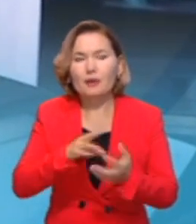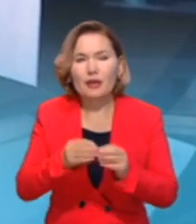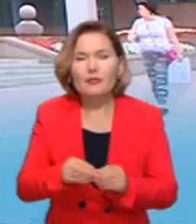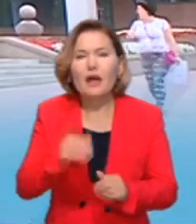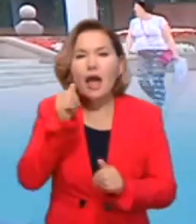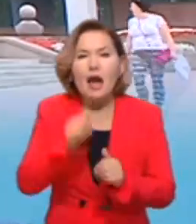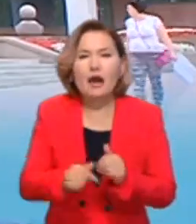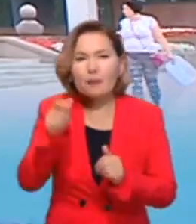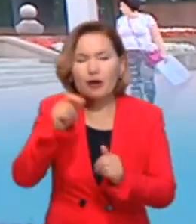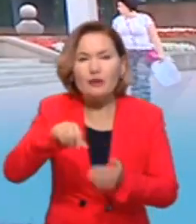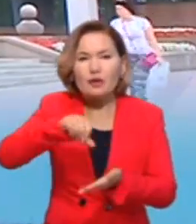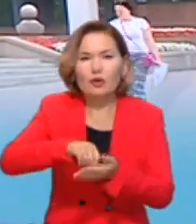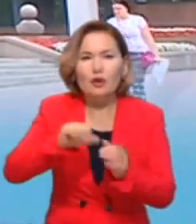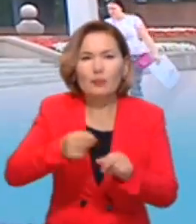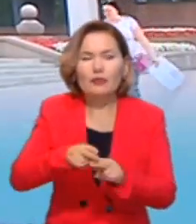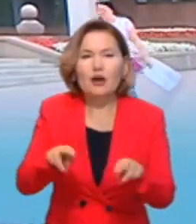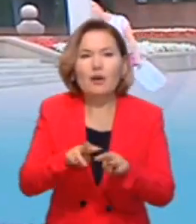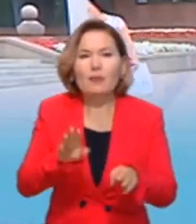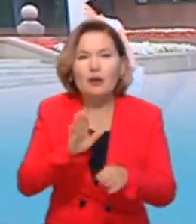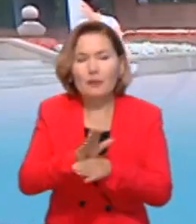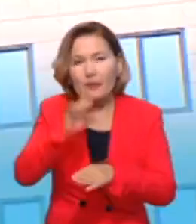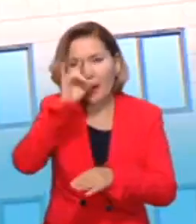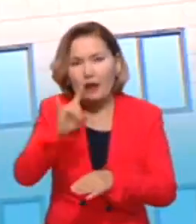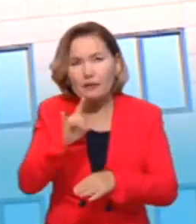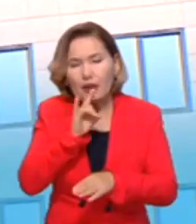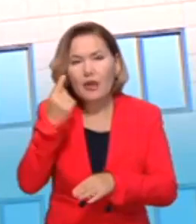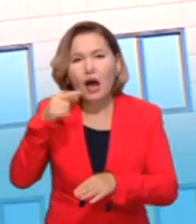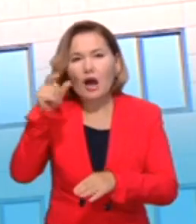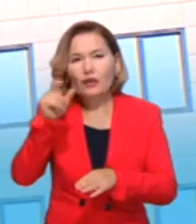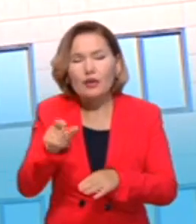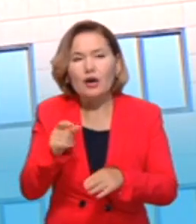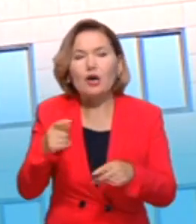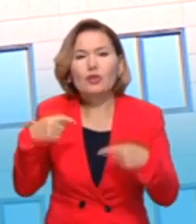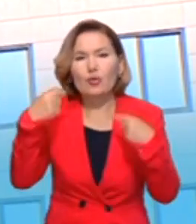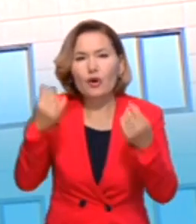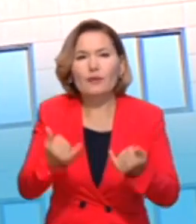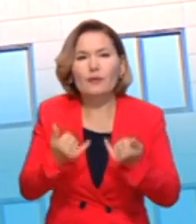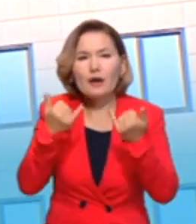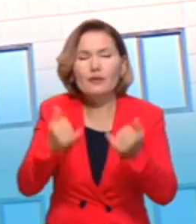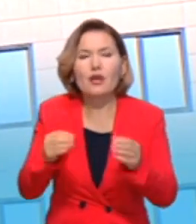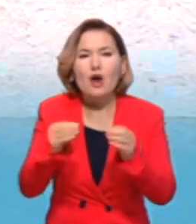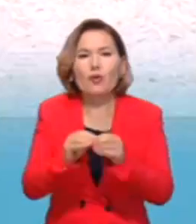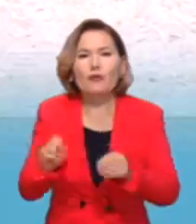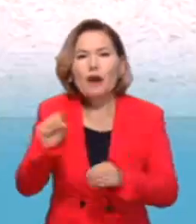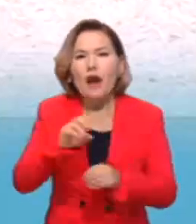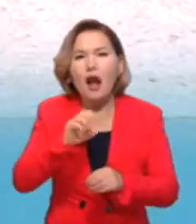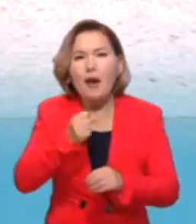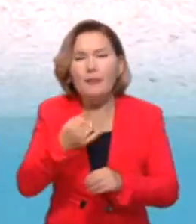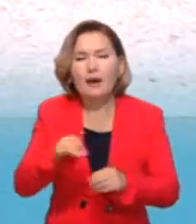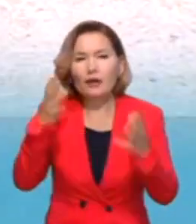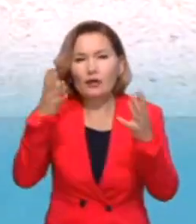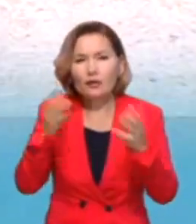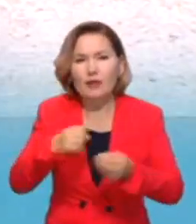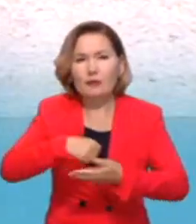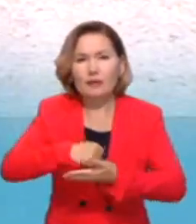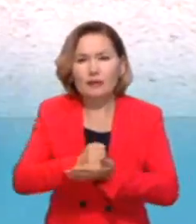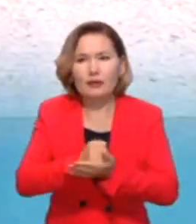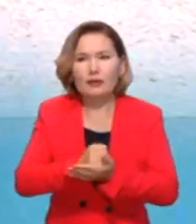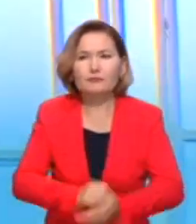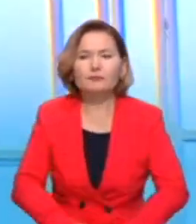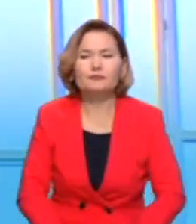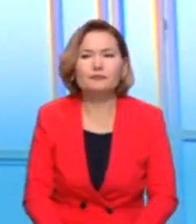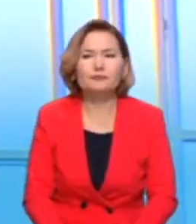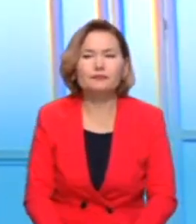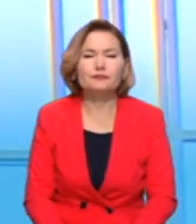кез келген адам қатыса алады. Үкімет қаулысымен Қазақстанда ақынның туған күніне, яғни 10 тамыз Абай күні деп бекітілген.